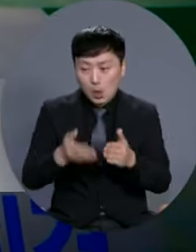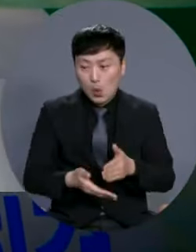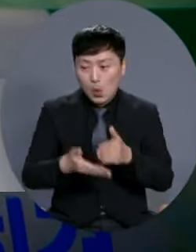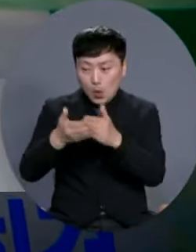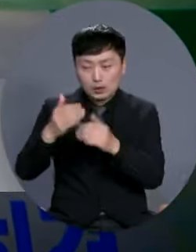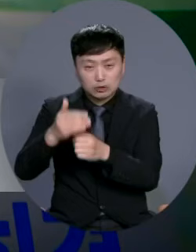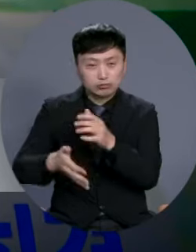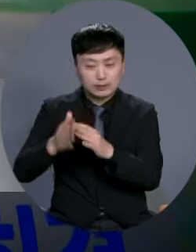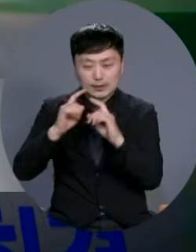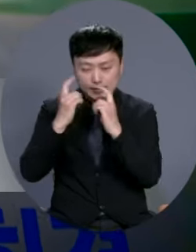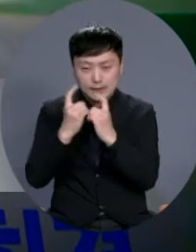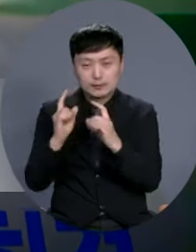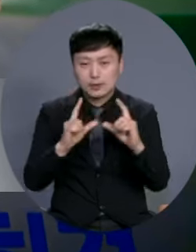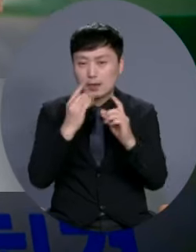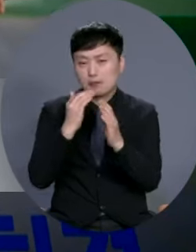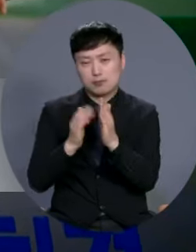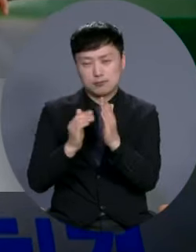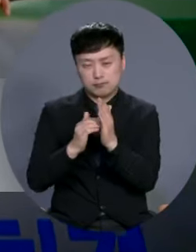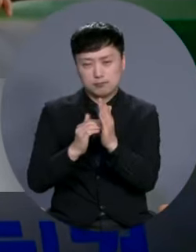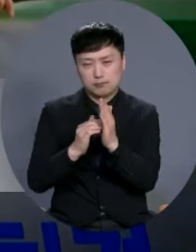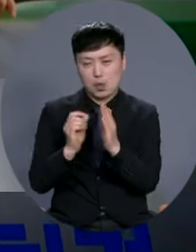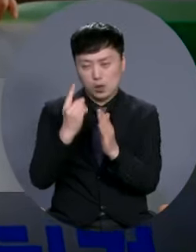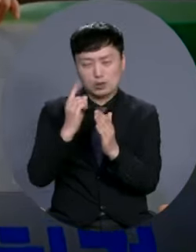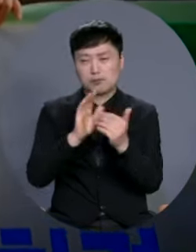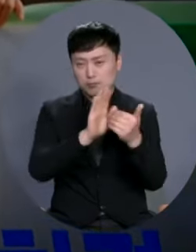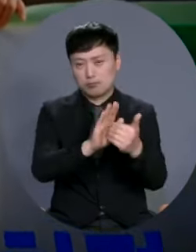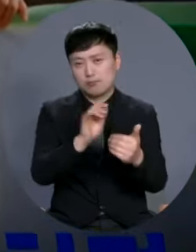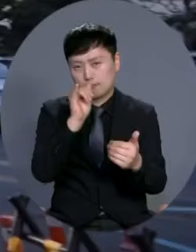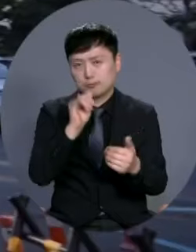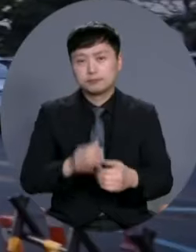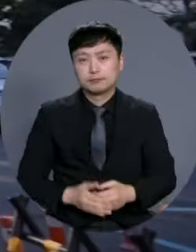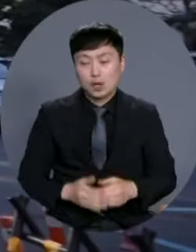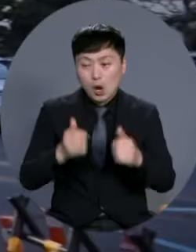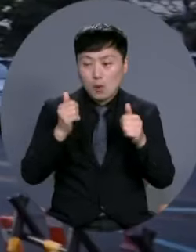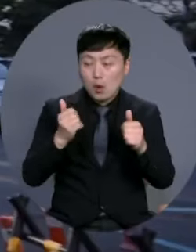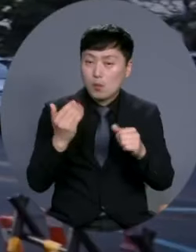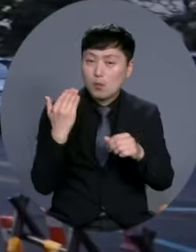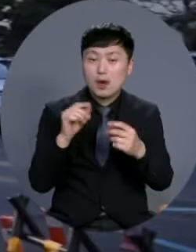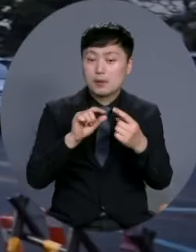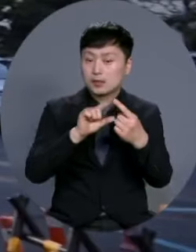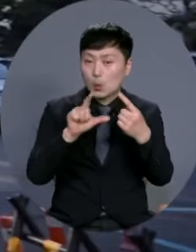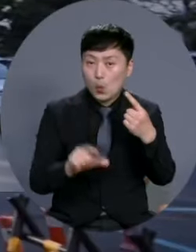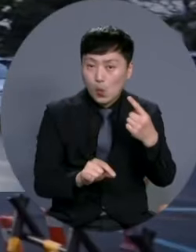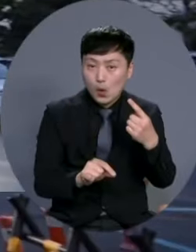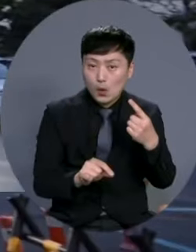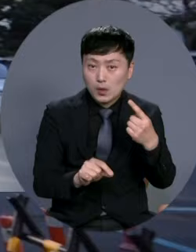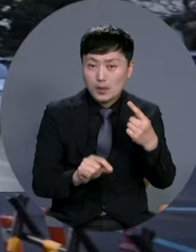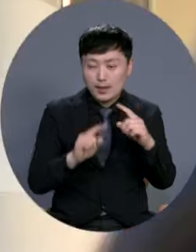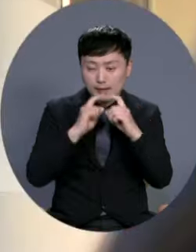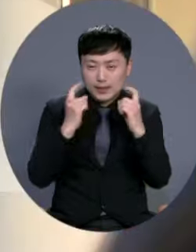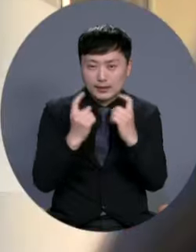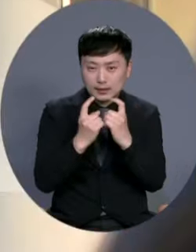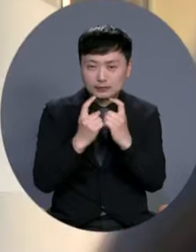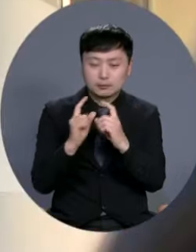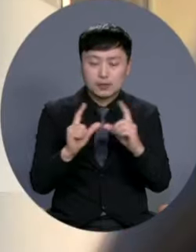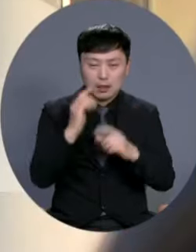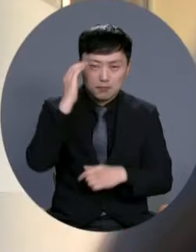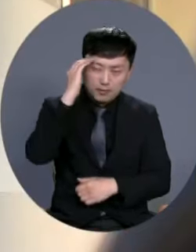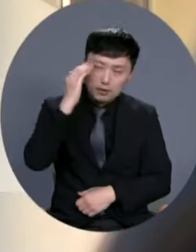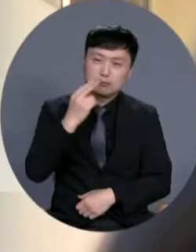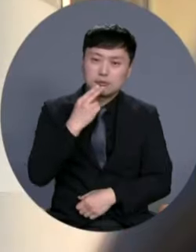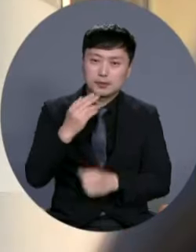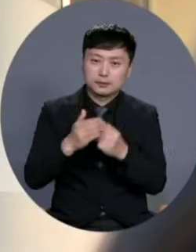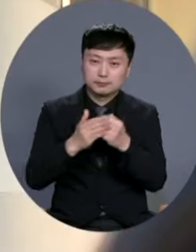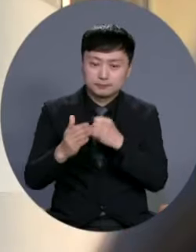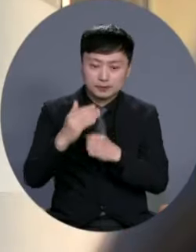대구시는 사생활 침해를 이유로 거부했습니다. 그러나 법원은 지난 1월 사생활 침해가 아니라며 대구시가 관련